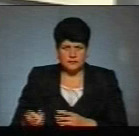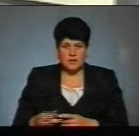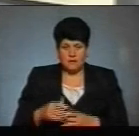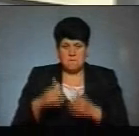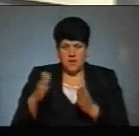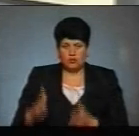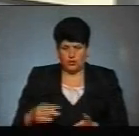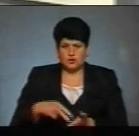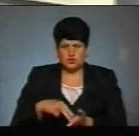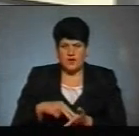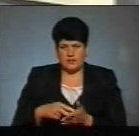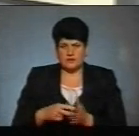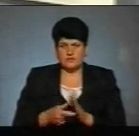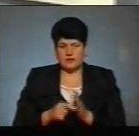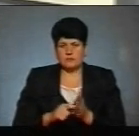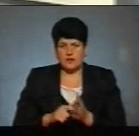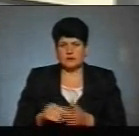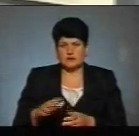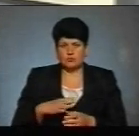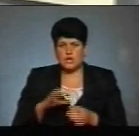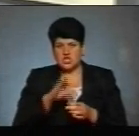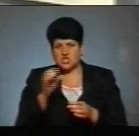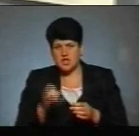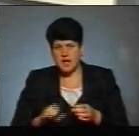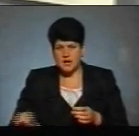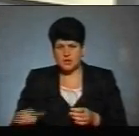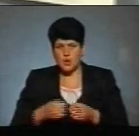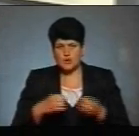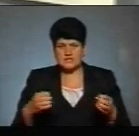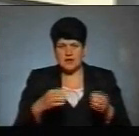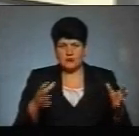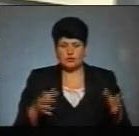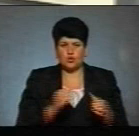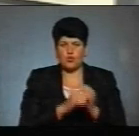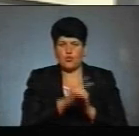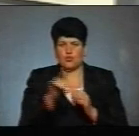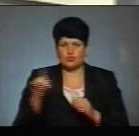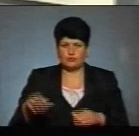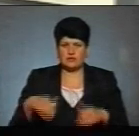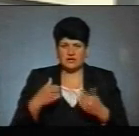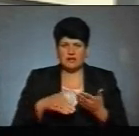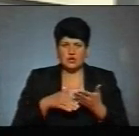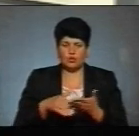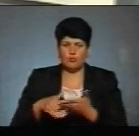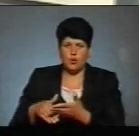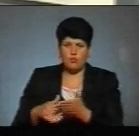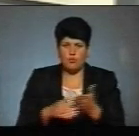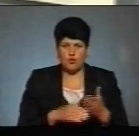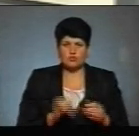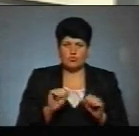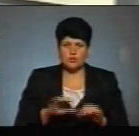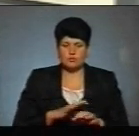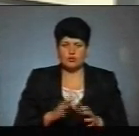палатах, і вони були шлангами розтягнуті до кожного ліжка і максимально давали допомогу для того, щоб можна було